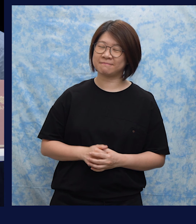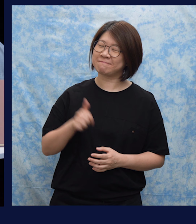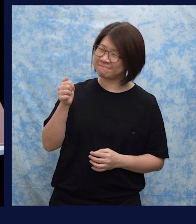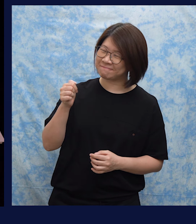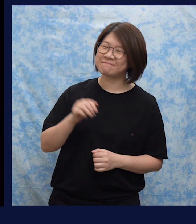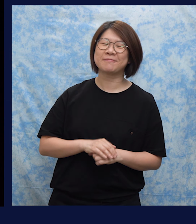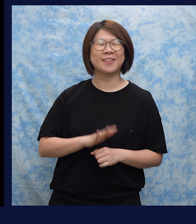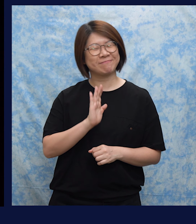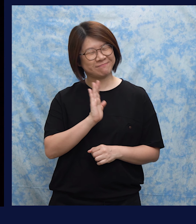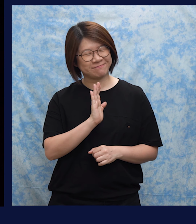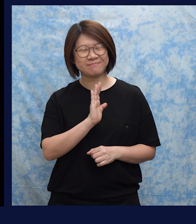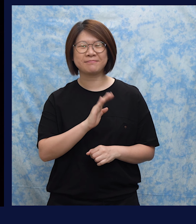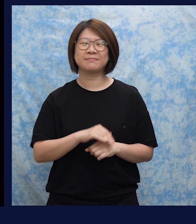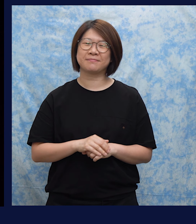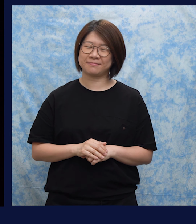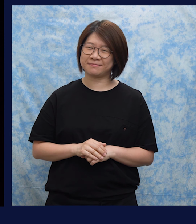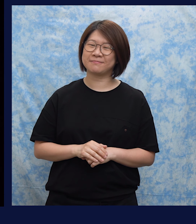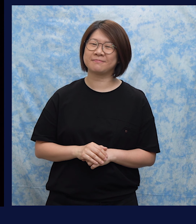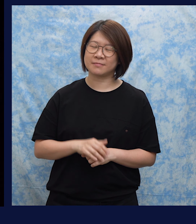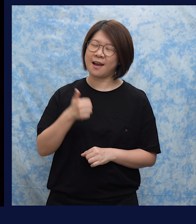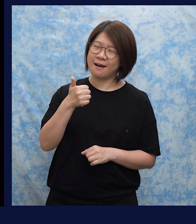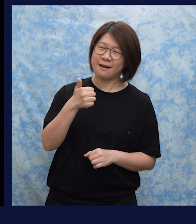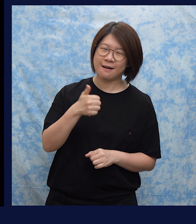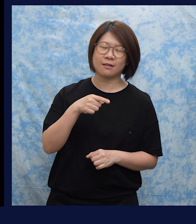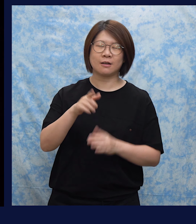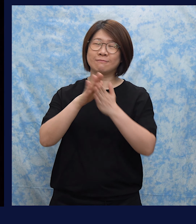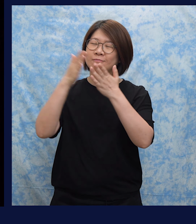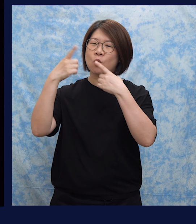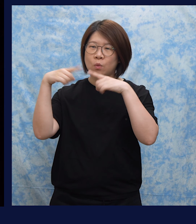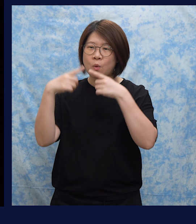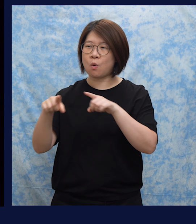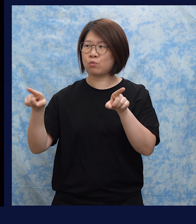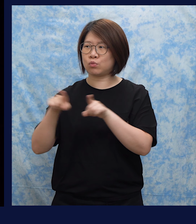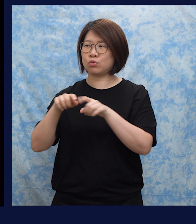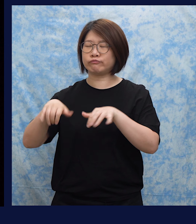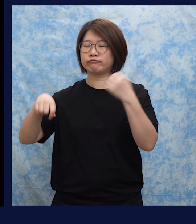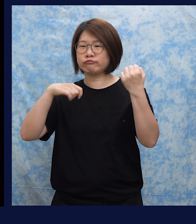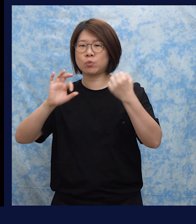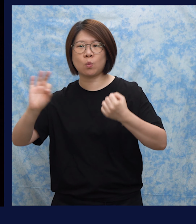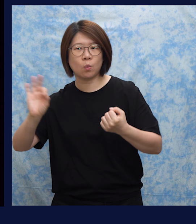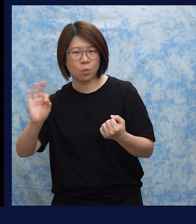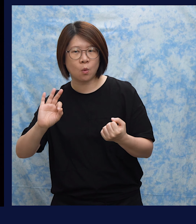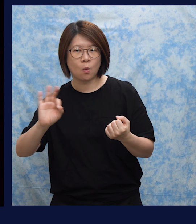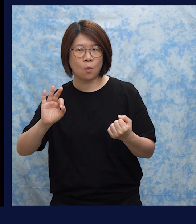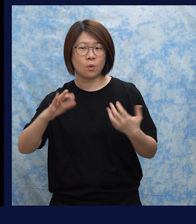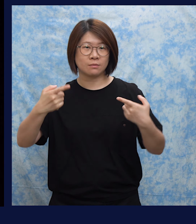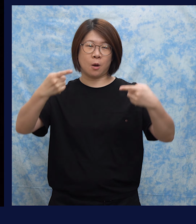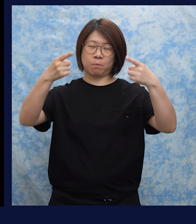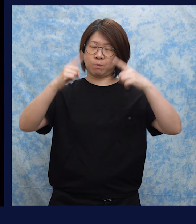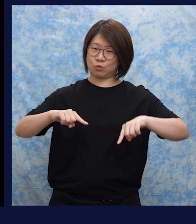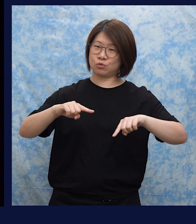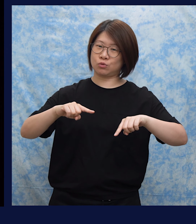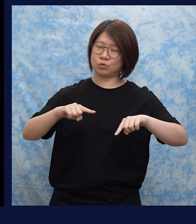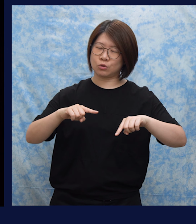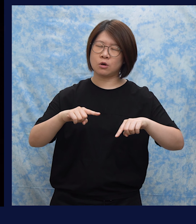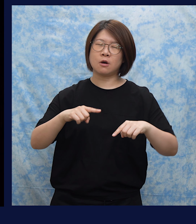唔該曬 Dominic， 唔好係。 的確咧，喺之前《眾讚歌》嗰段咧，而家變咗冇伴奏，咁再聯絡